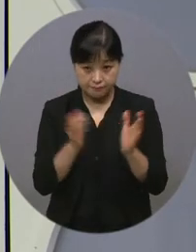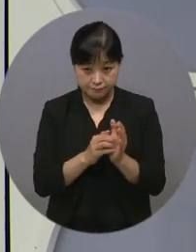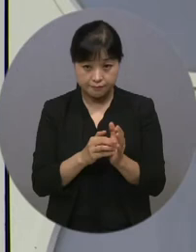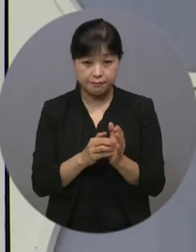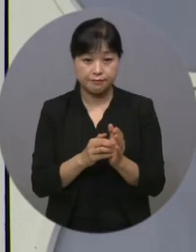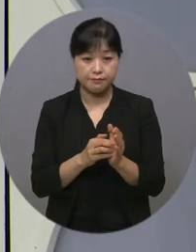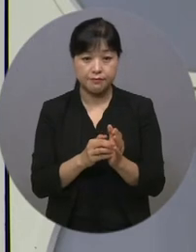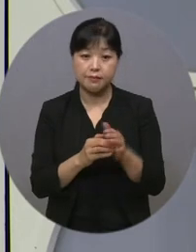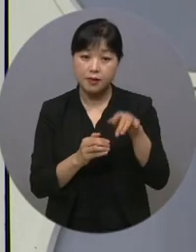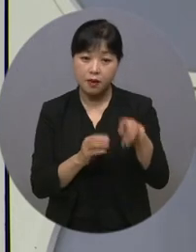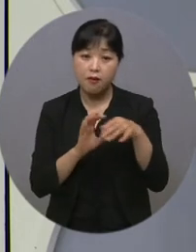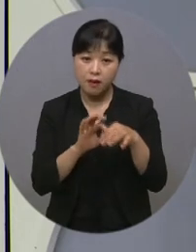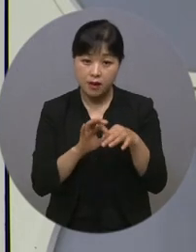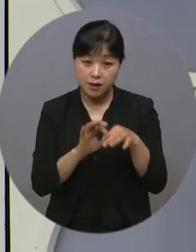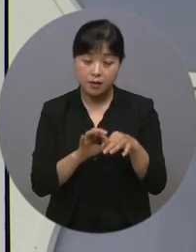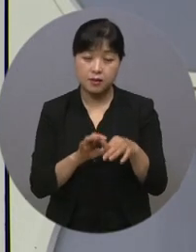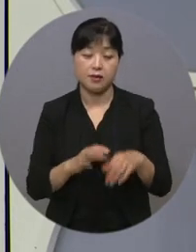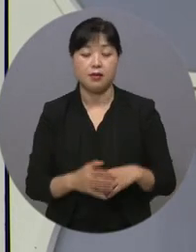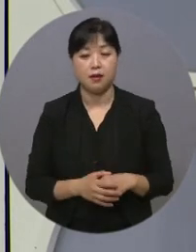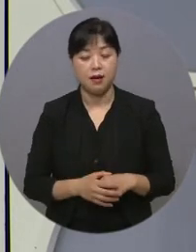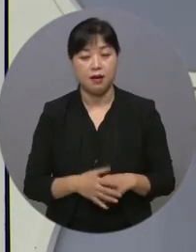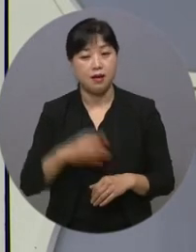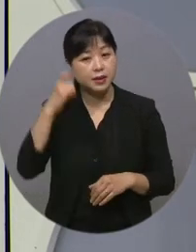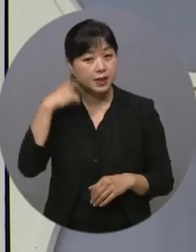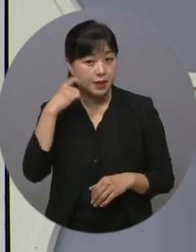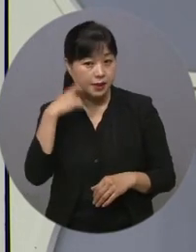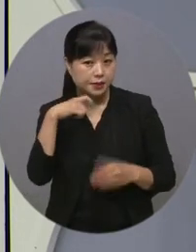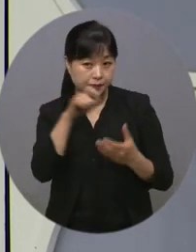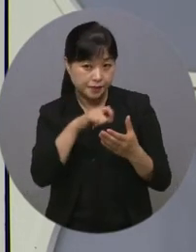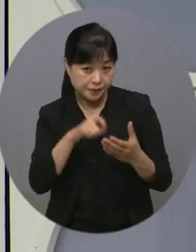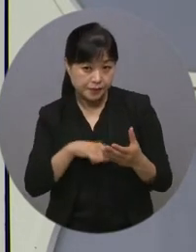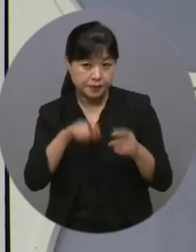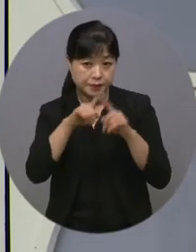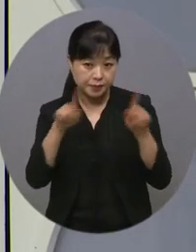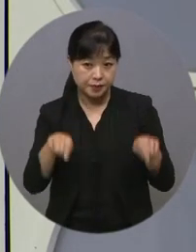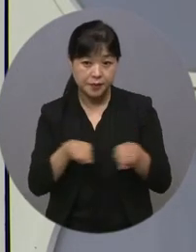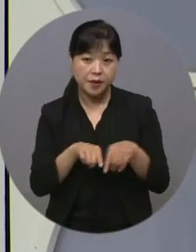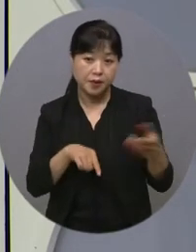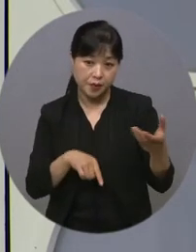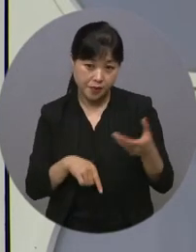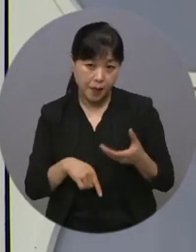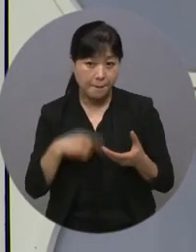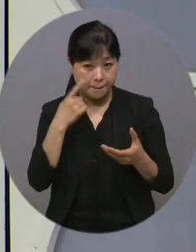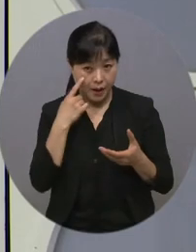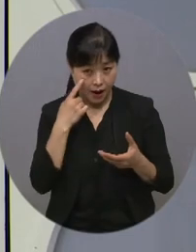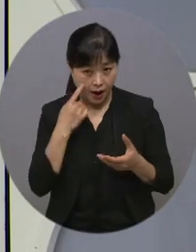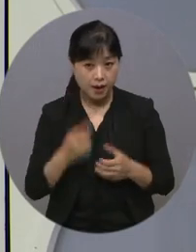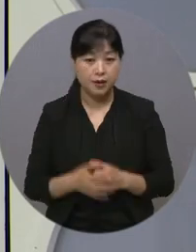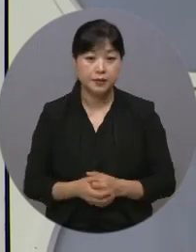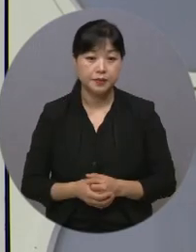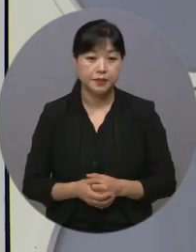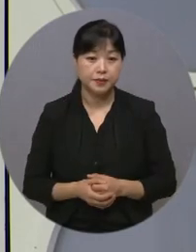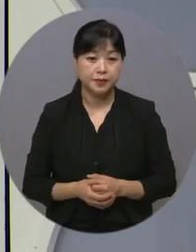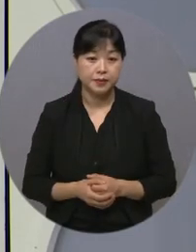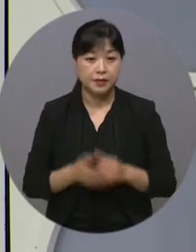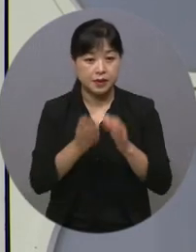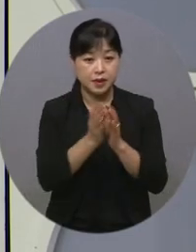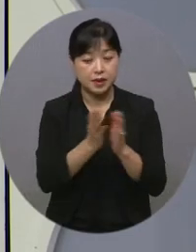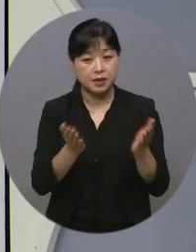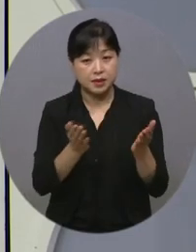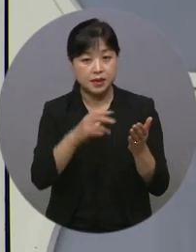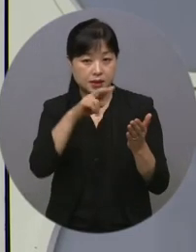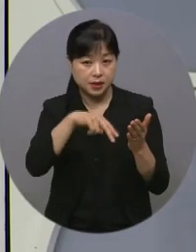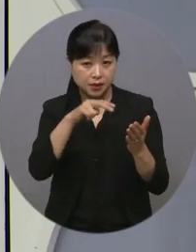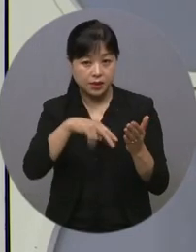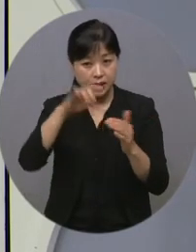너 여기에 대한 감상문을 한번 내봐라. 아. 감상문을 내보면은 그 아이가 그 책을 읽은